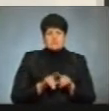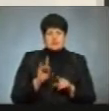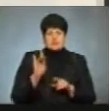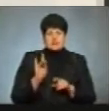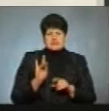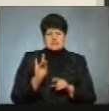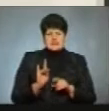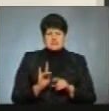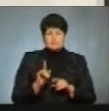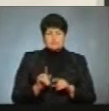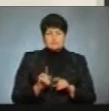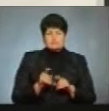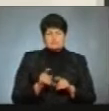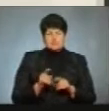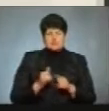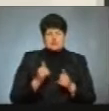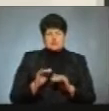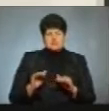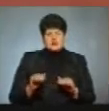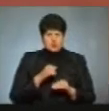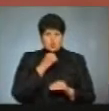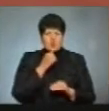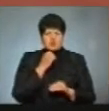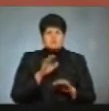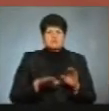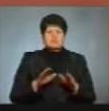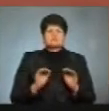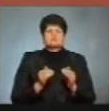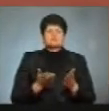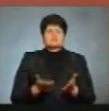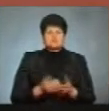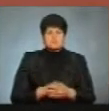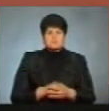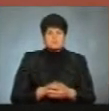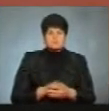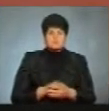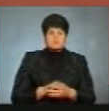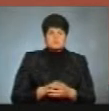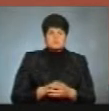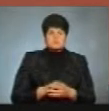воно призначене для дитячого. А дорослі атракціони, яка там обмеження? А дорослі